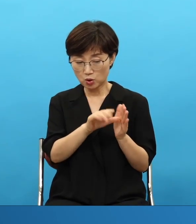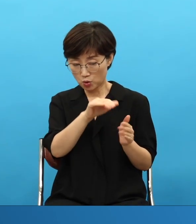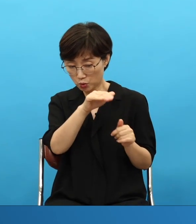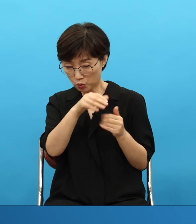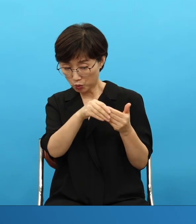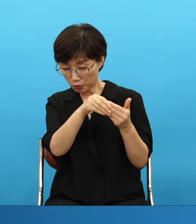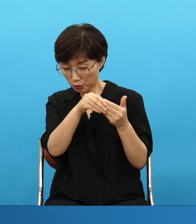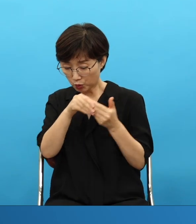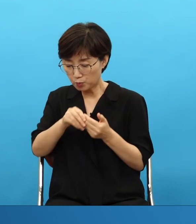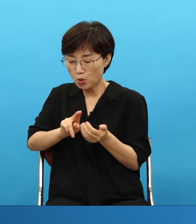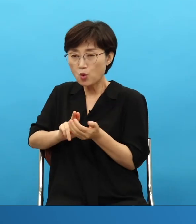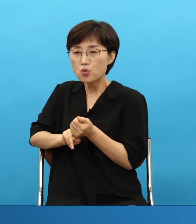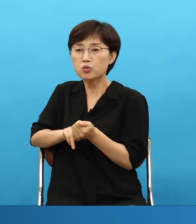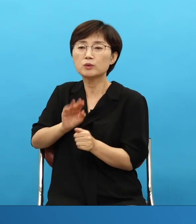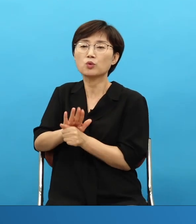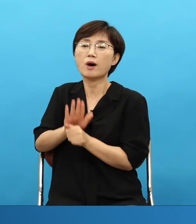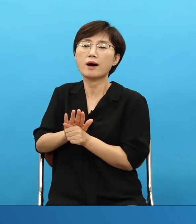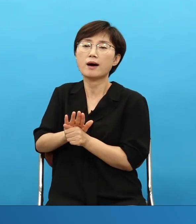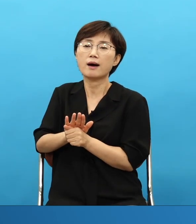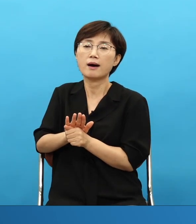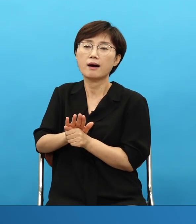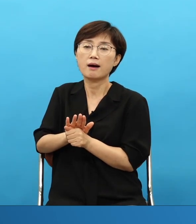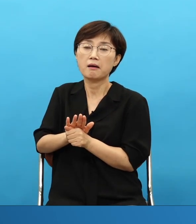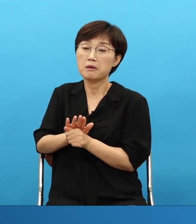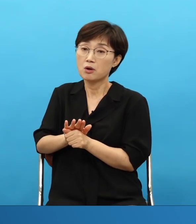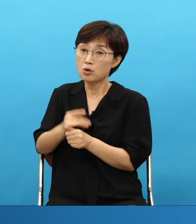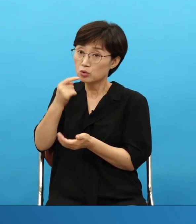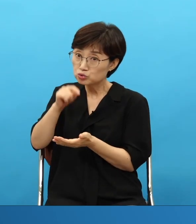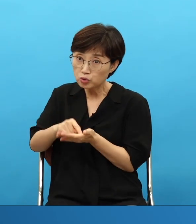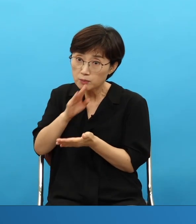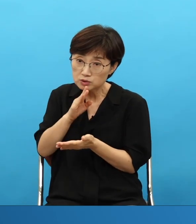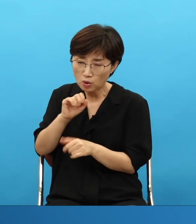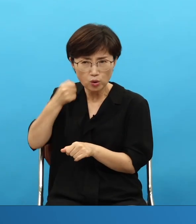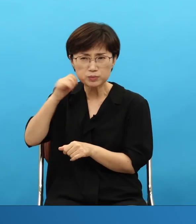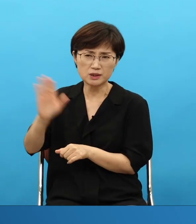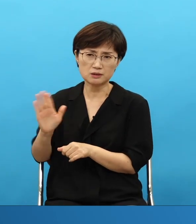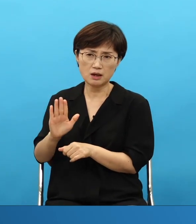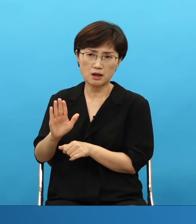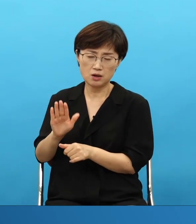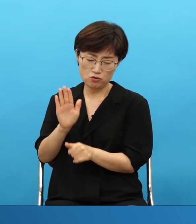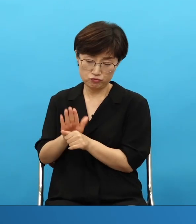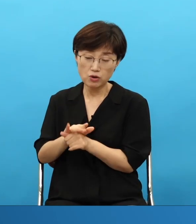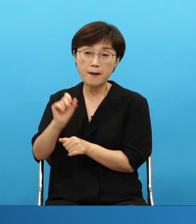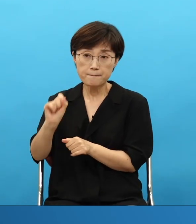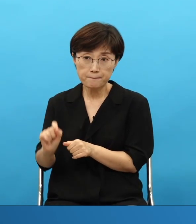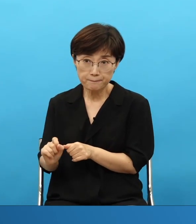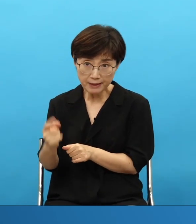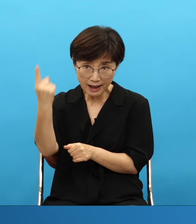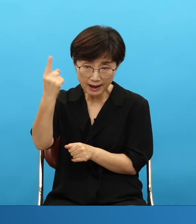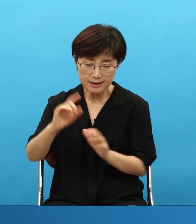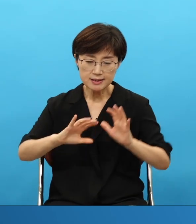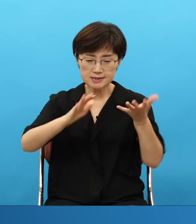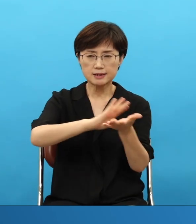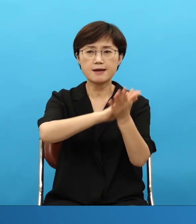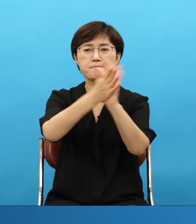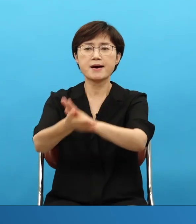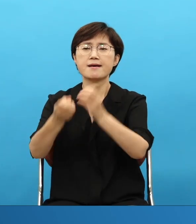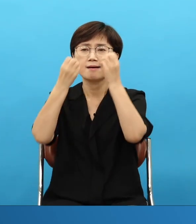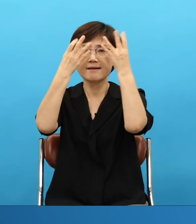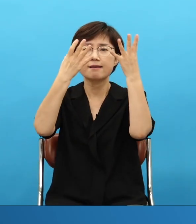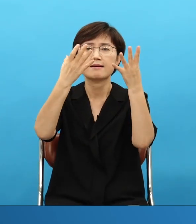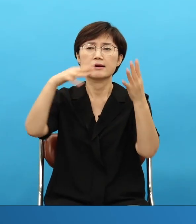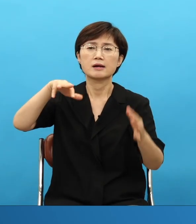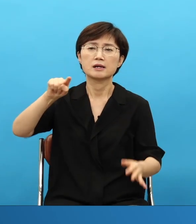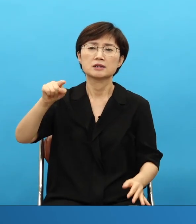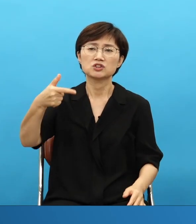세계를 바꾸는 일이 벌어진 거예요. And it's not such a big thing, a church officer hiding somebody in his big house, but this work changed the world. 오늘